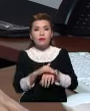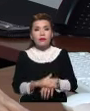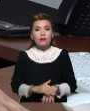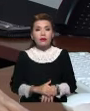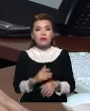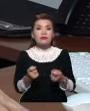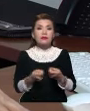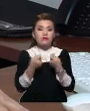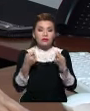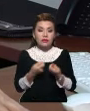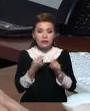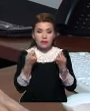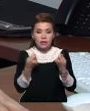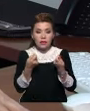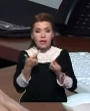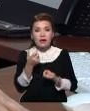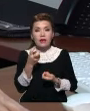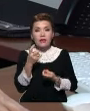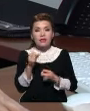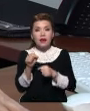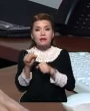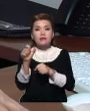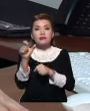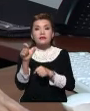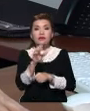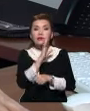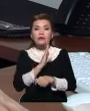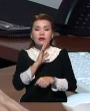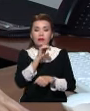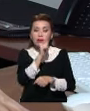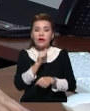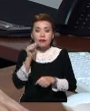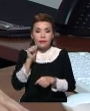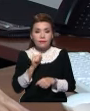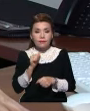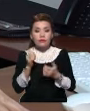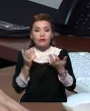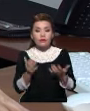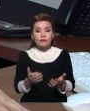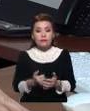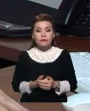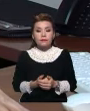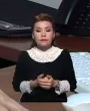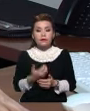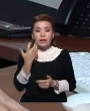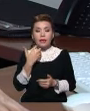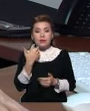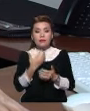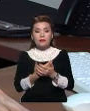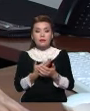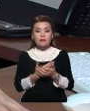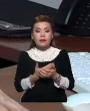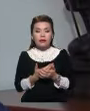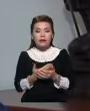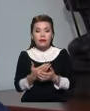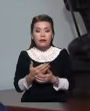нарушается гарантия адвокатская тайна. Это когда проведется